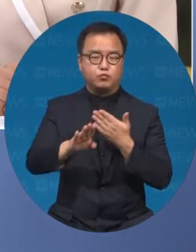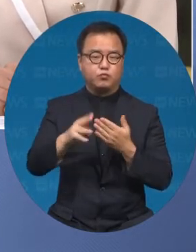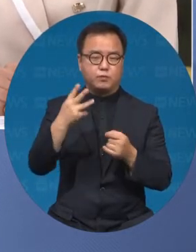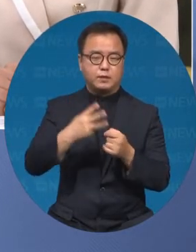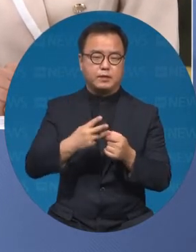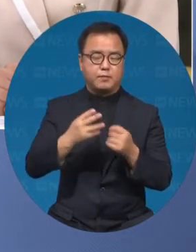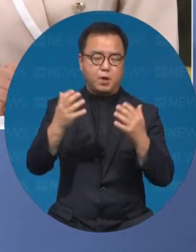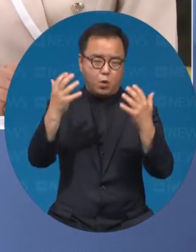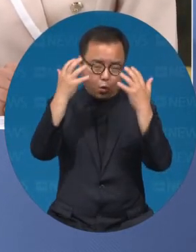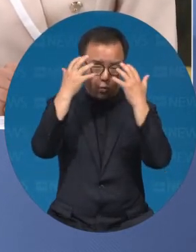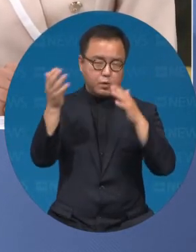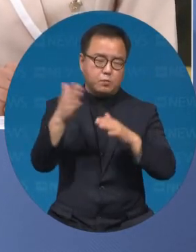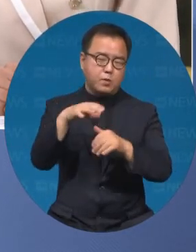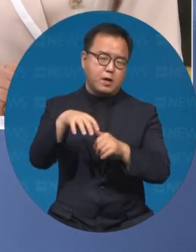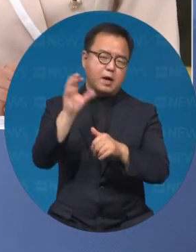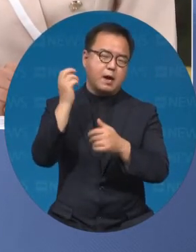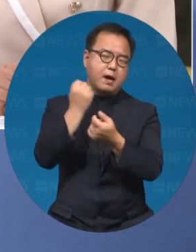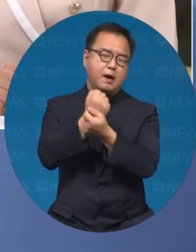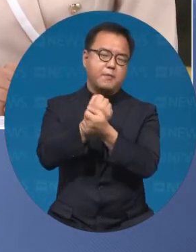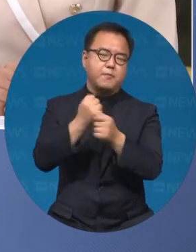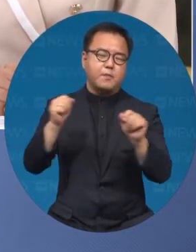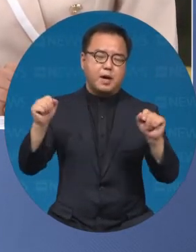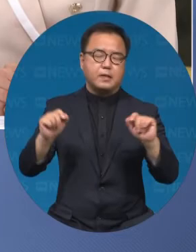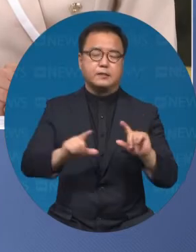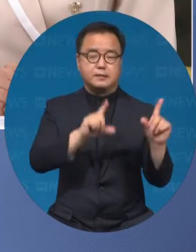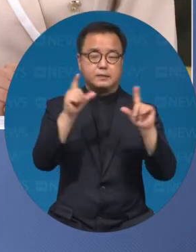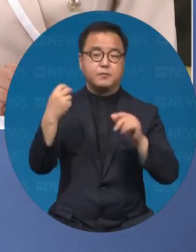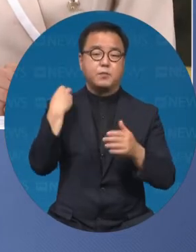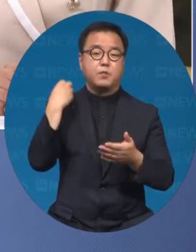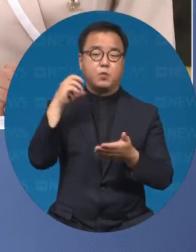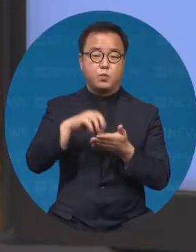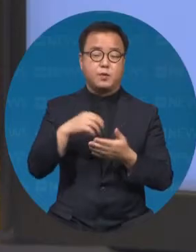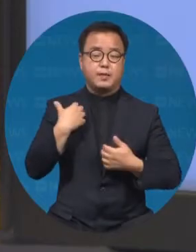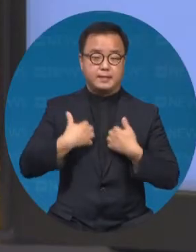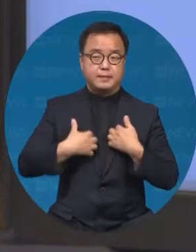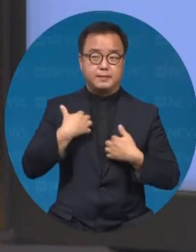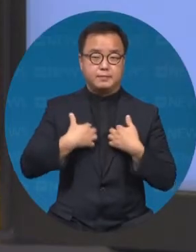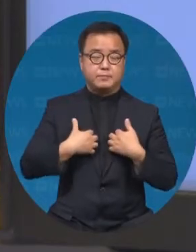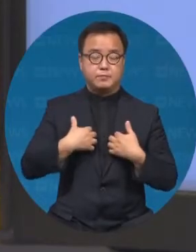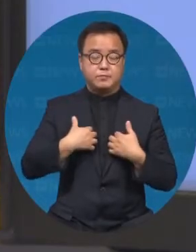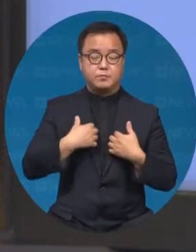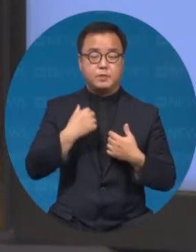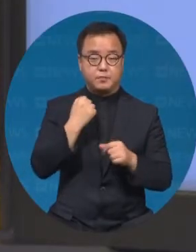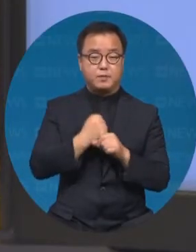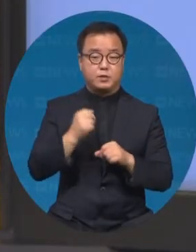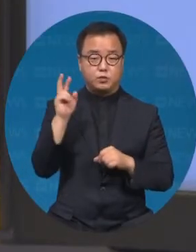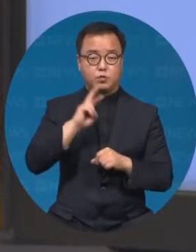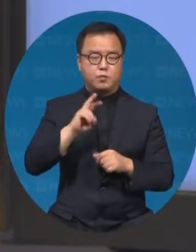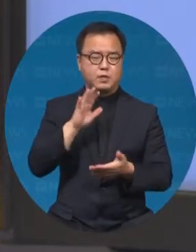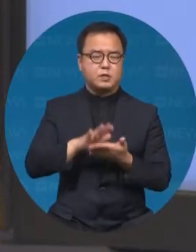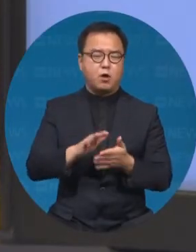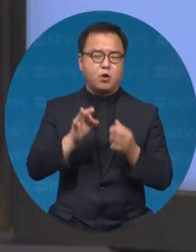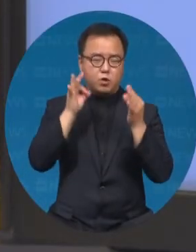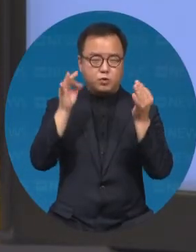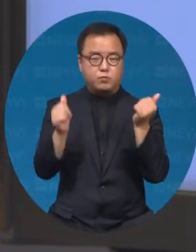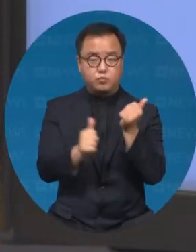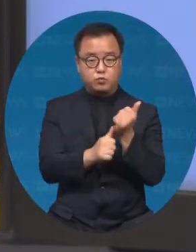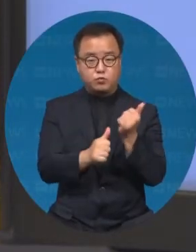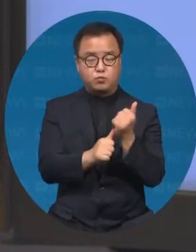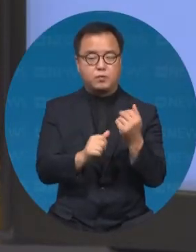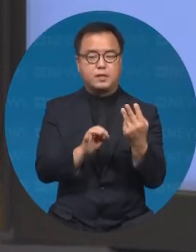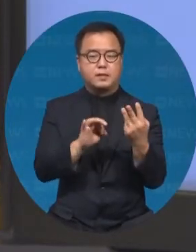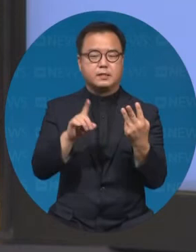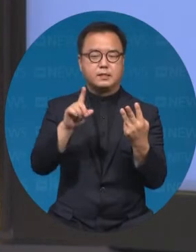마침내 고통으로부터 해방되어 삶에 복귀하게 된 기쁨을 그려낸 곡입니다. 열정이라는 부제가 붙은 3악장이